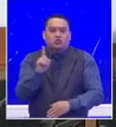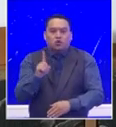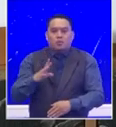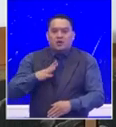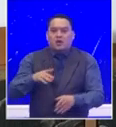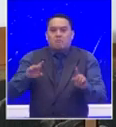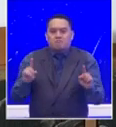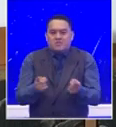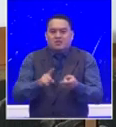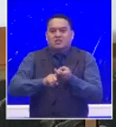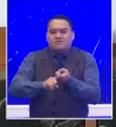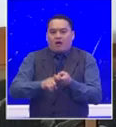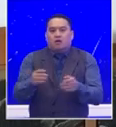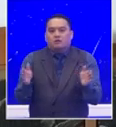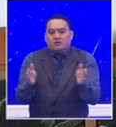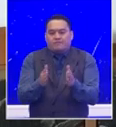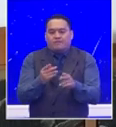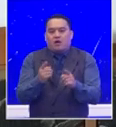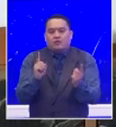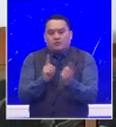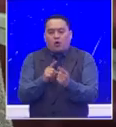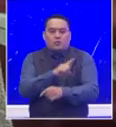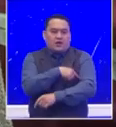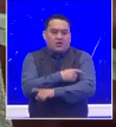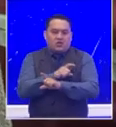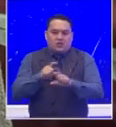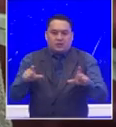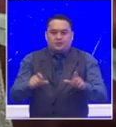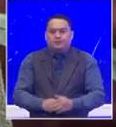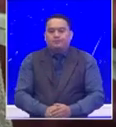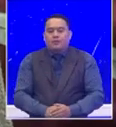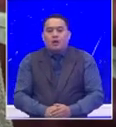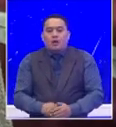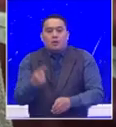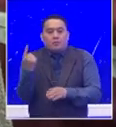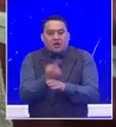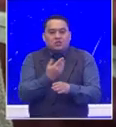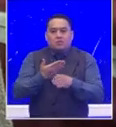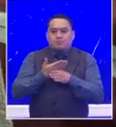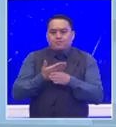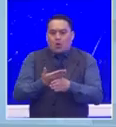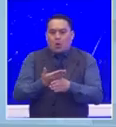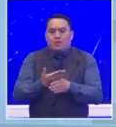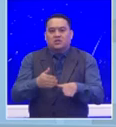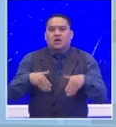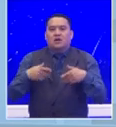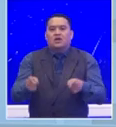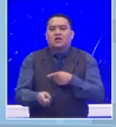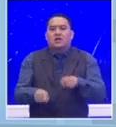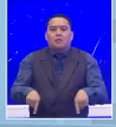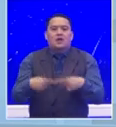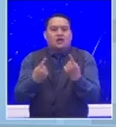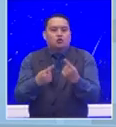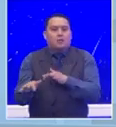можно меньше контакта было у пациентов в самой поликлинике. Экстренная и первая помощь, также реабилитационные мероприятия